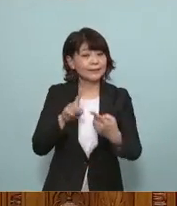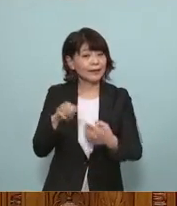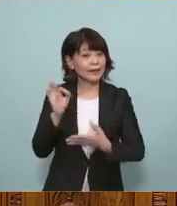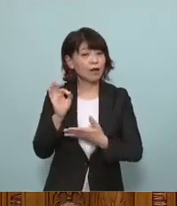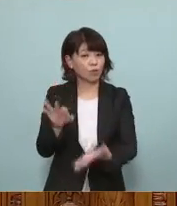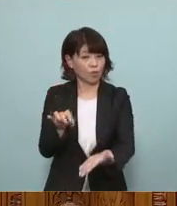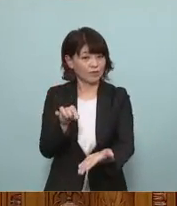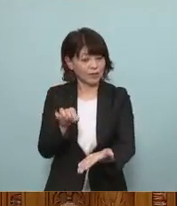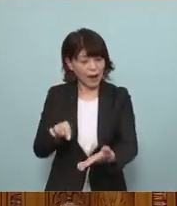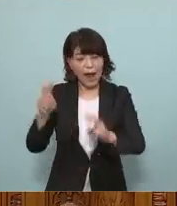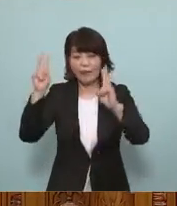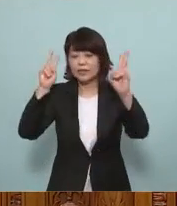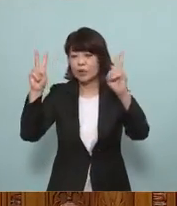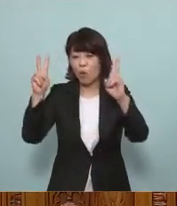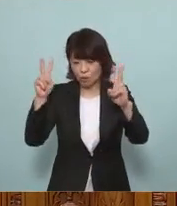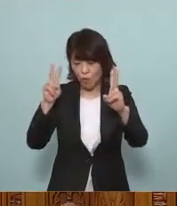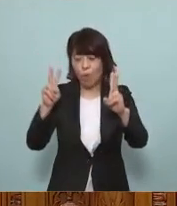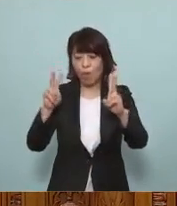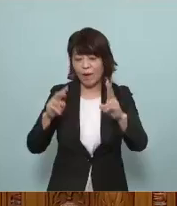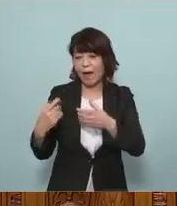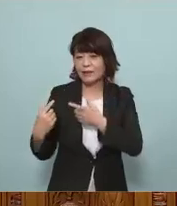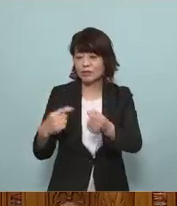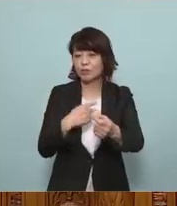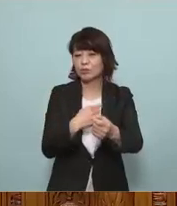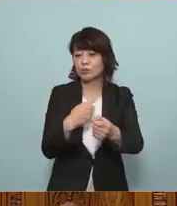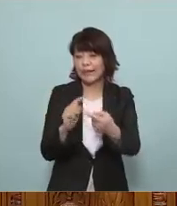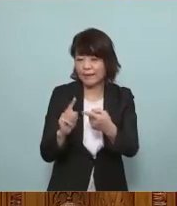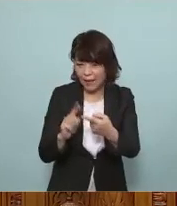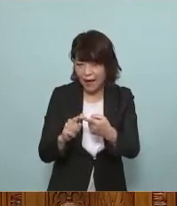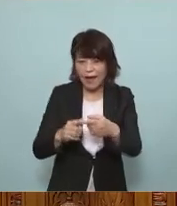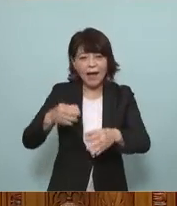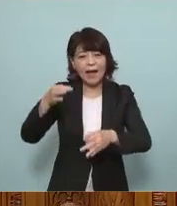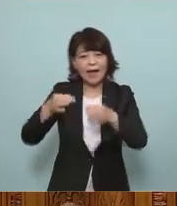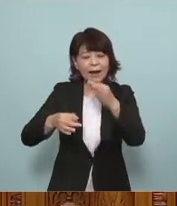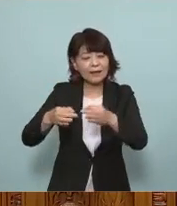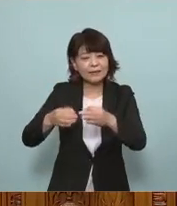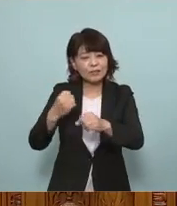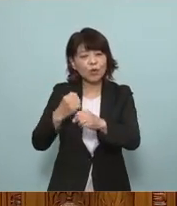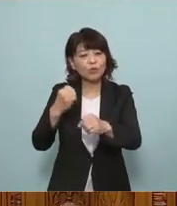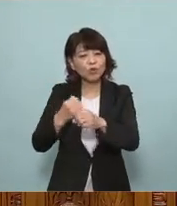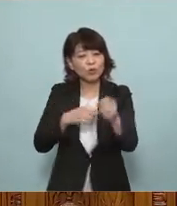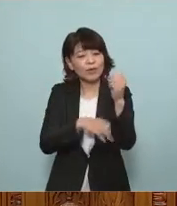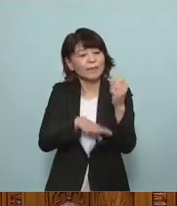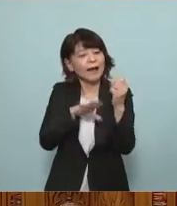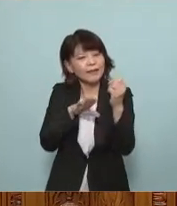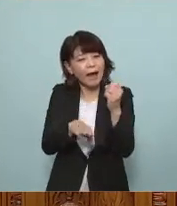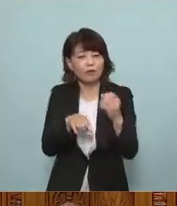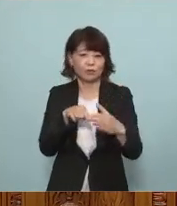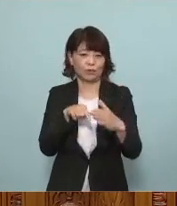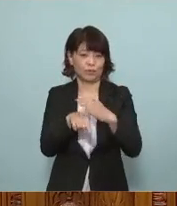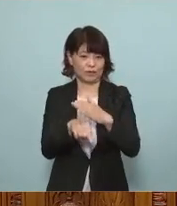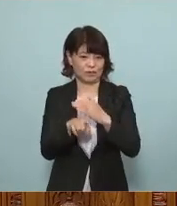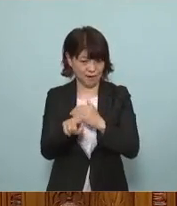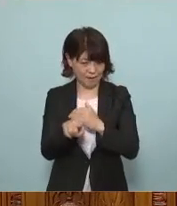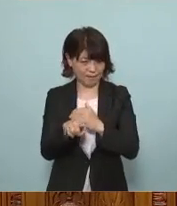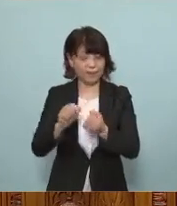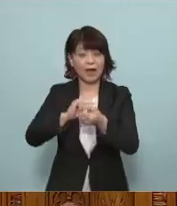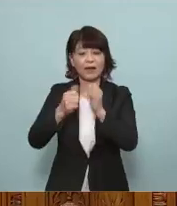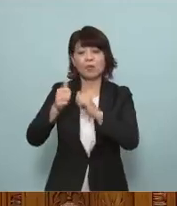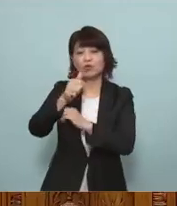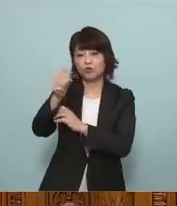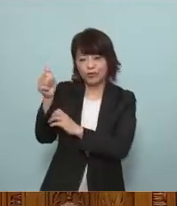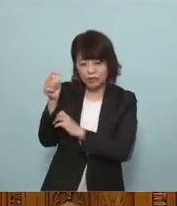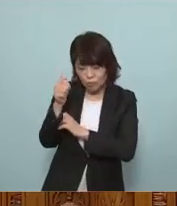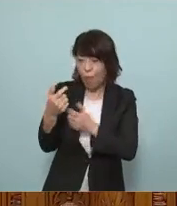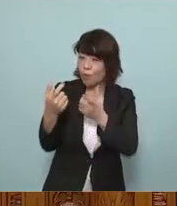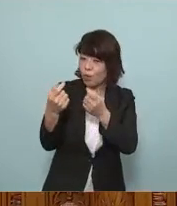企業の持続的な価値創造の基盤であるという点について、株主と